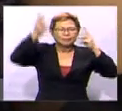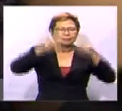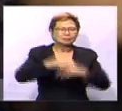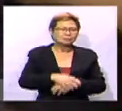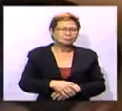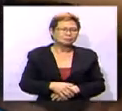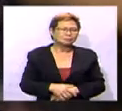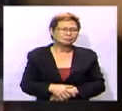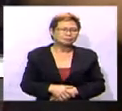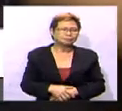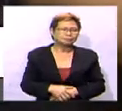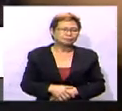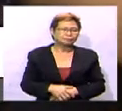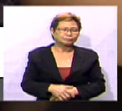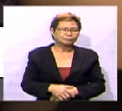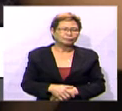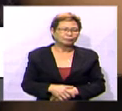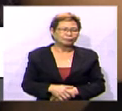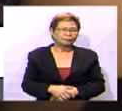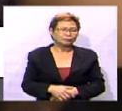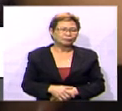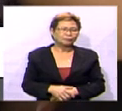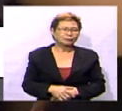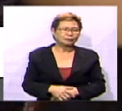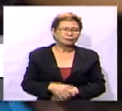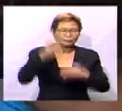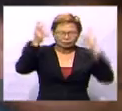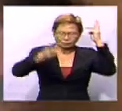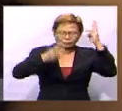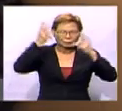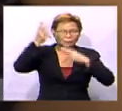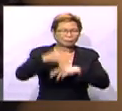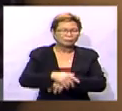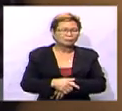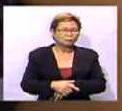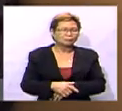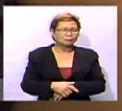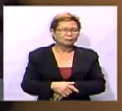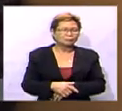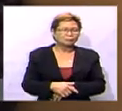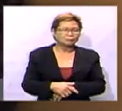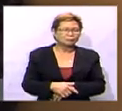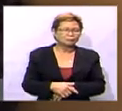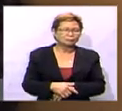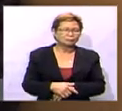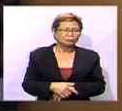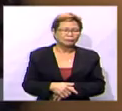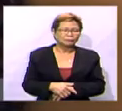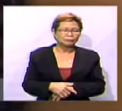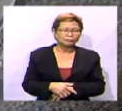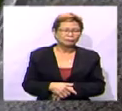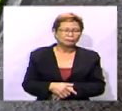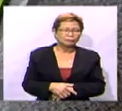Bimbel lah, gosing lah cukup. Sebab dia mari malam. Mari malam tengah hari. Tak ada gampang dah ni malam yang mari kuat.